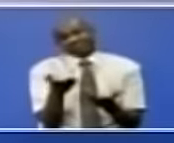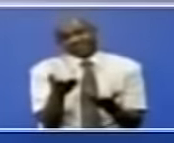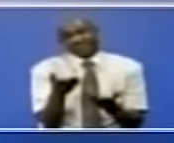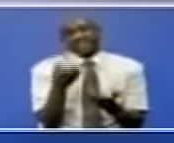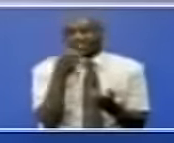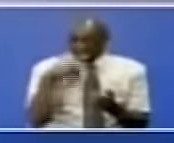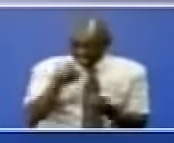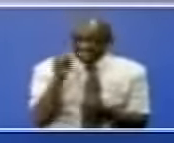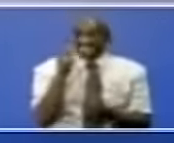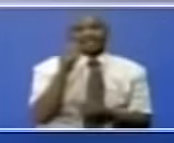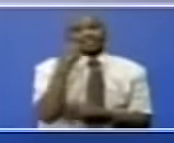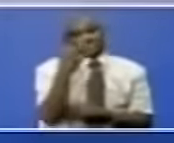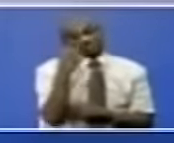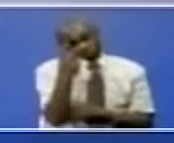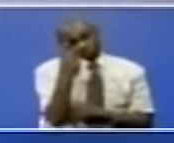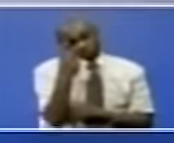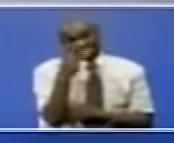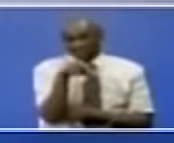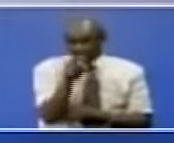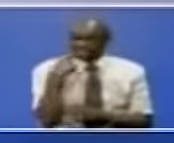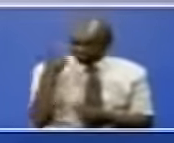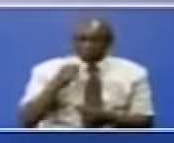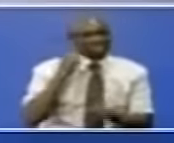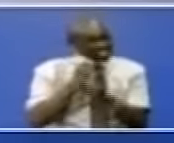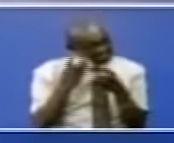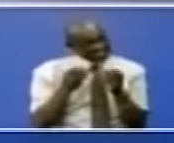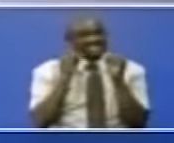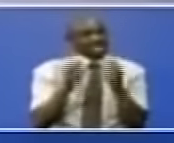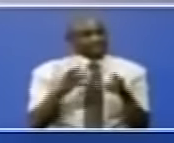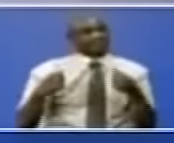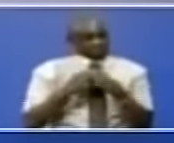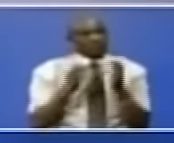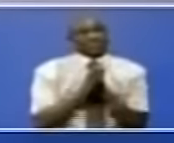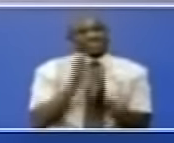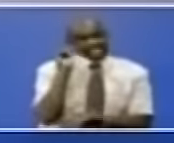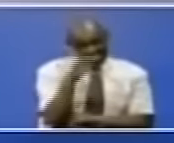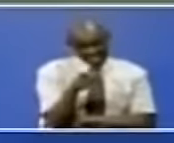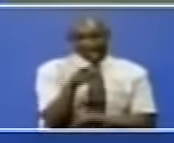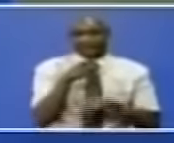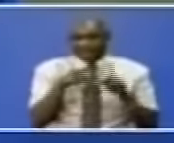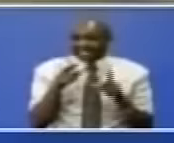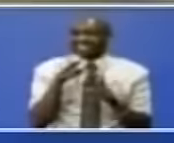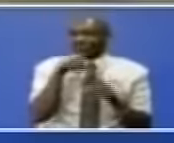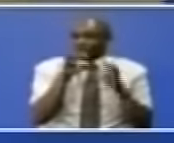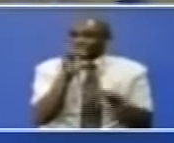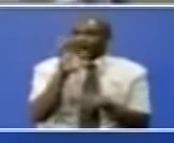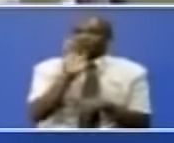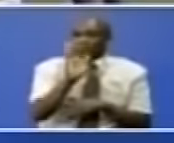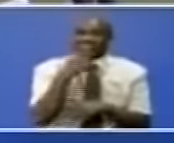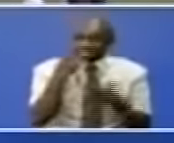32 duniani wanatarajia kibarua kuwa kigumu, lakini kocha mkuu Rui Agua amedokeza